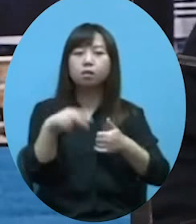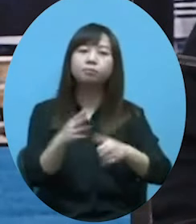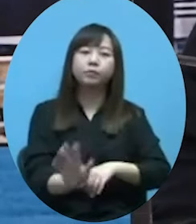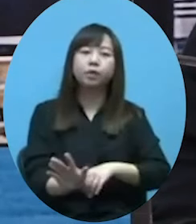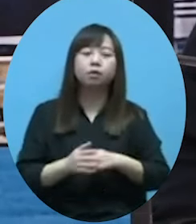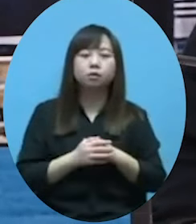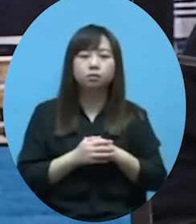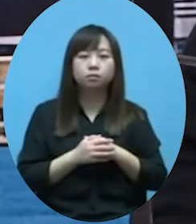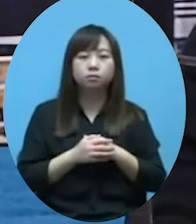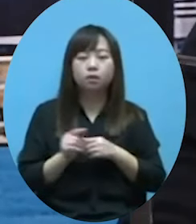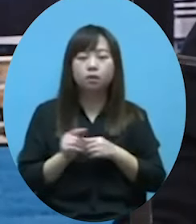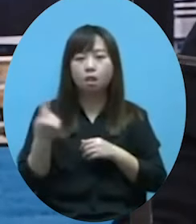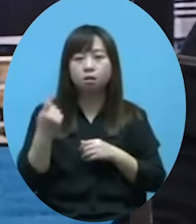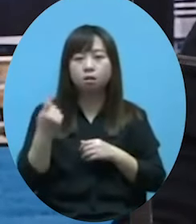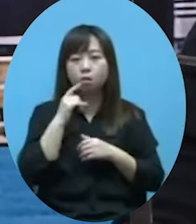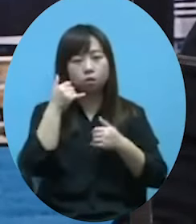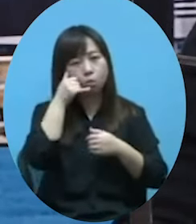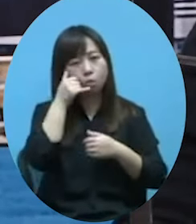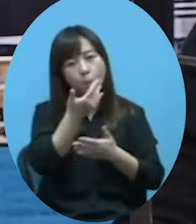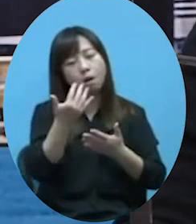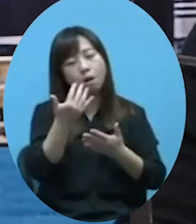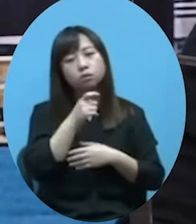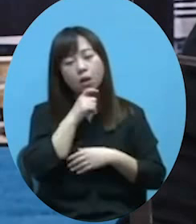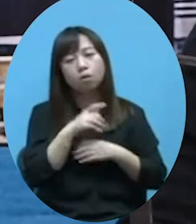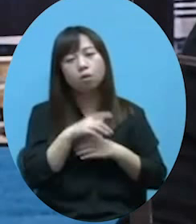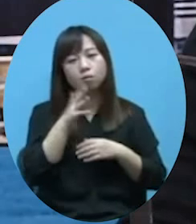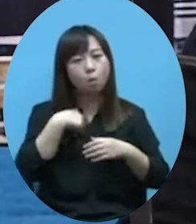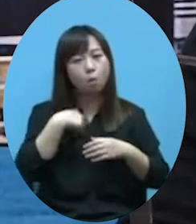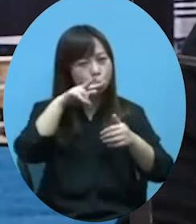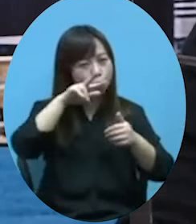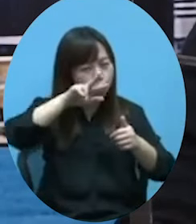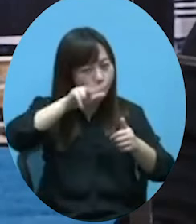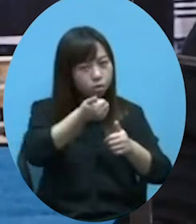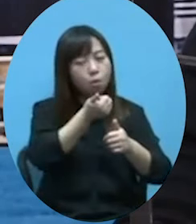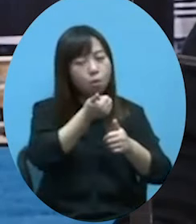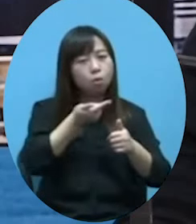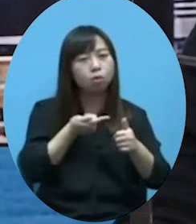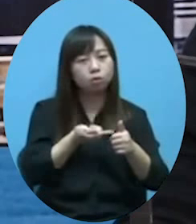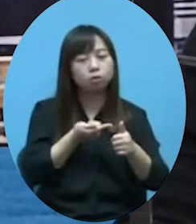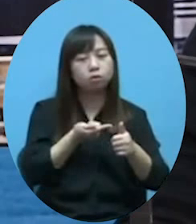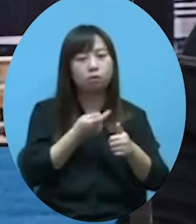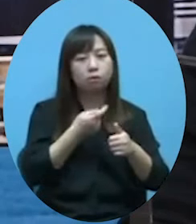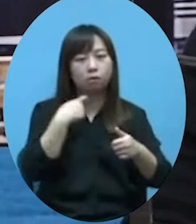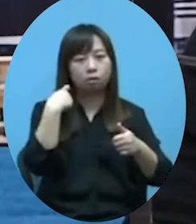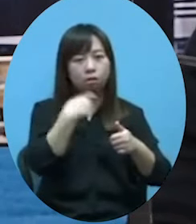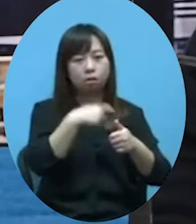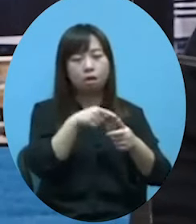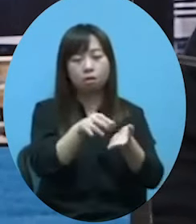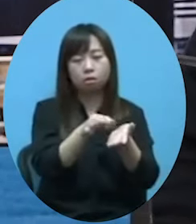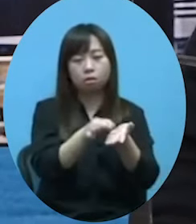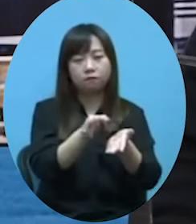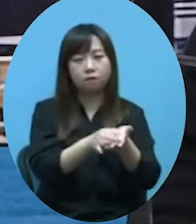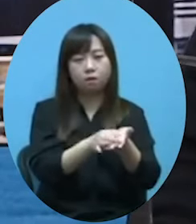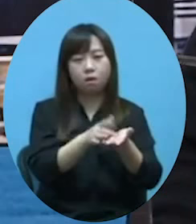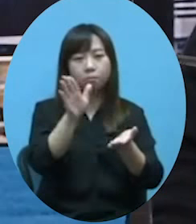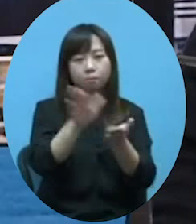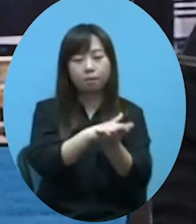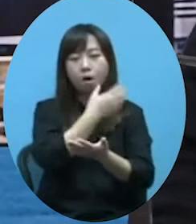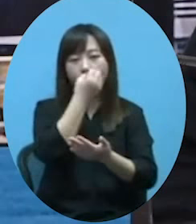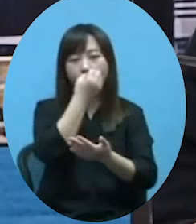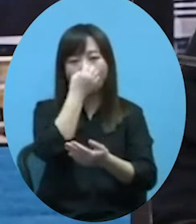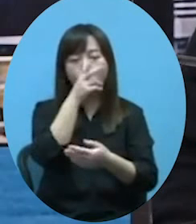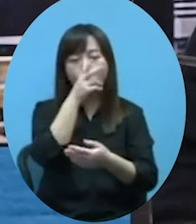他那些就是有些電話但是因為我們找到去的時候就打到去他的地方就已經不是香港